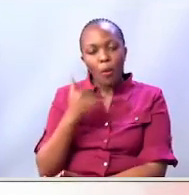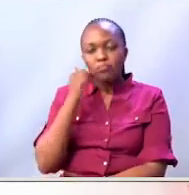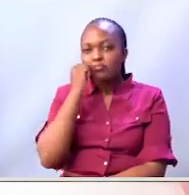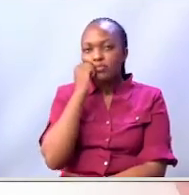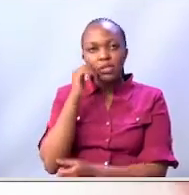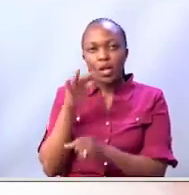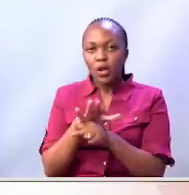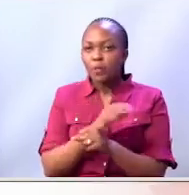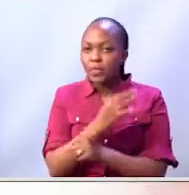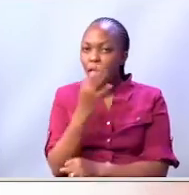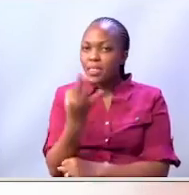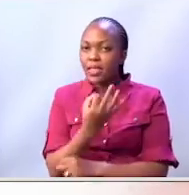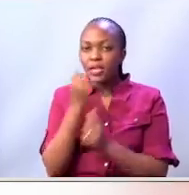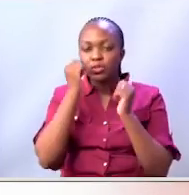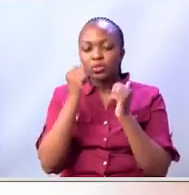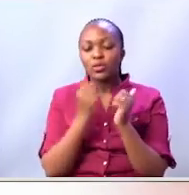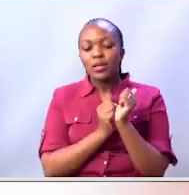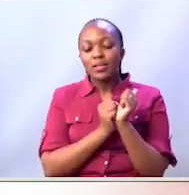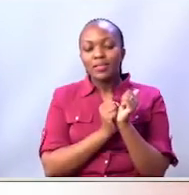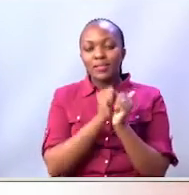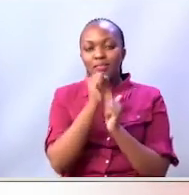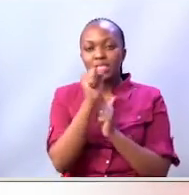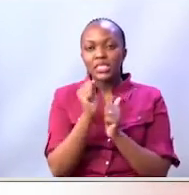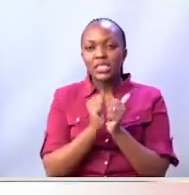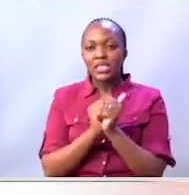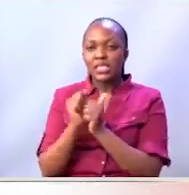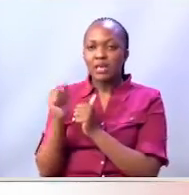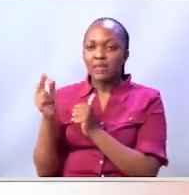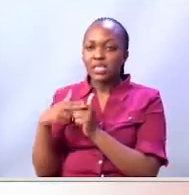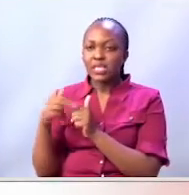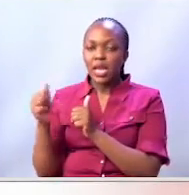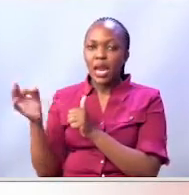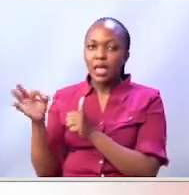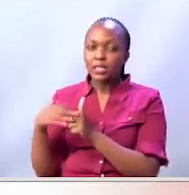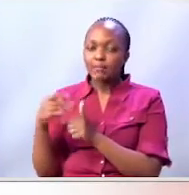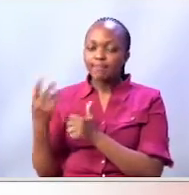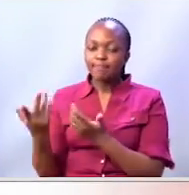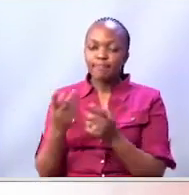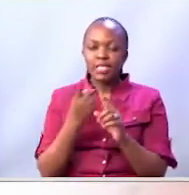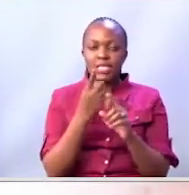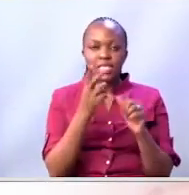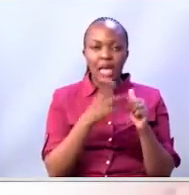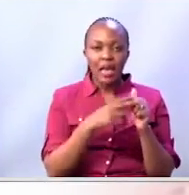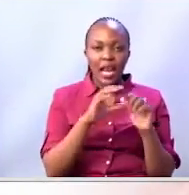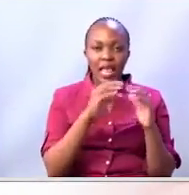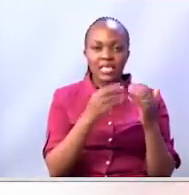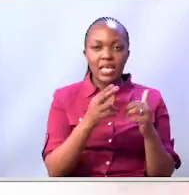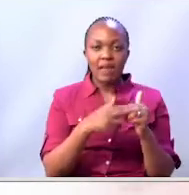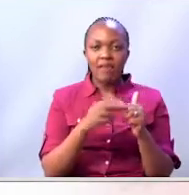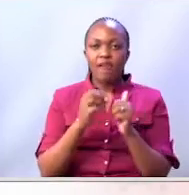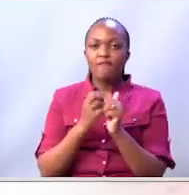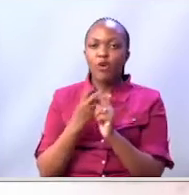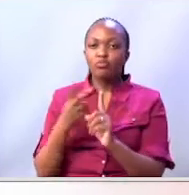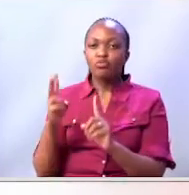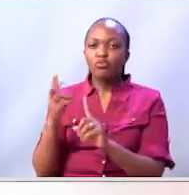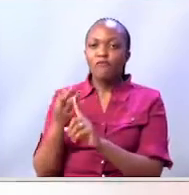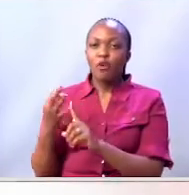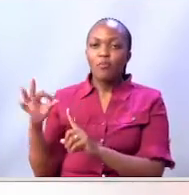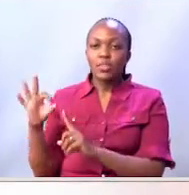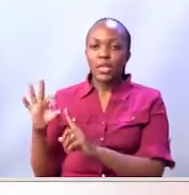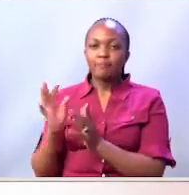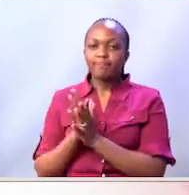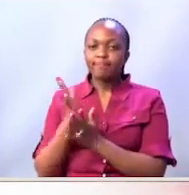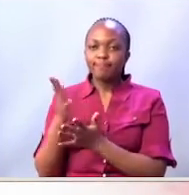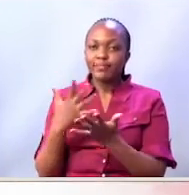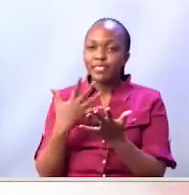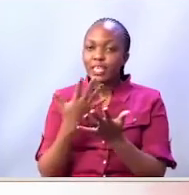and 18 years old who are grade 7 pupil, form 2 and form 3 students were arrested in their respective schools as the